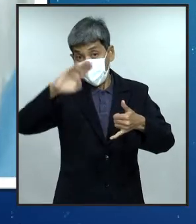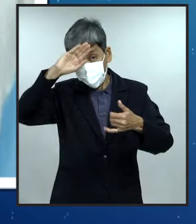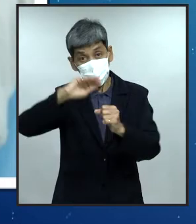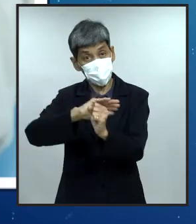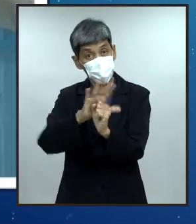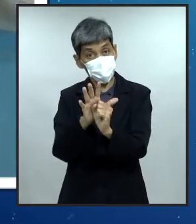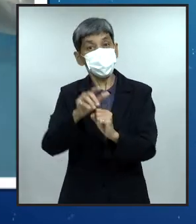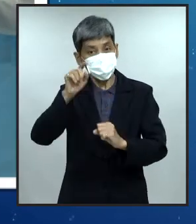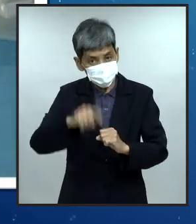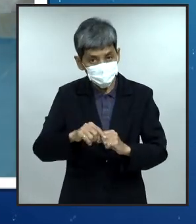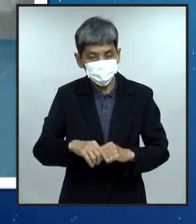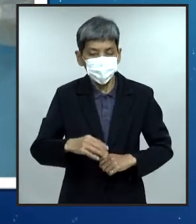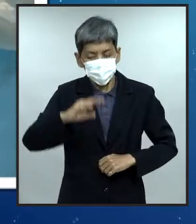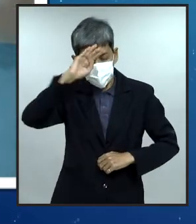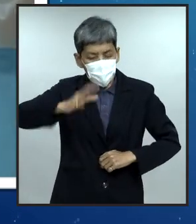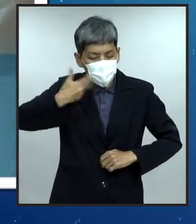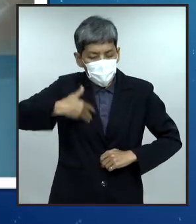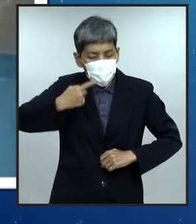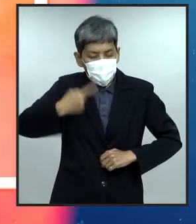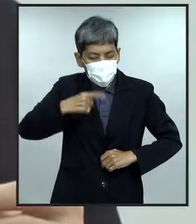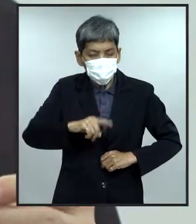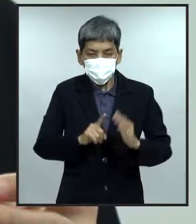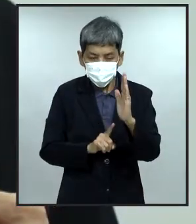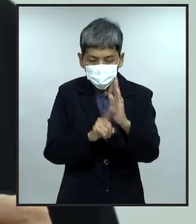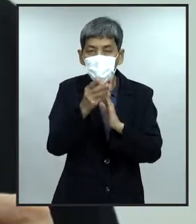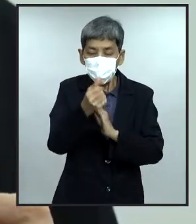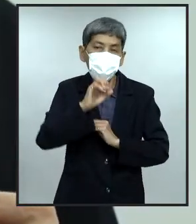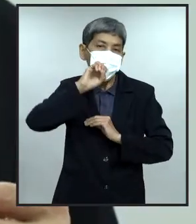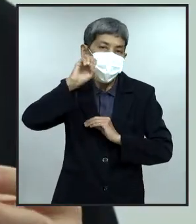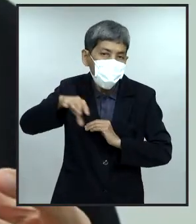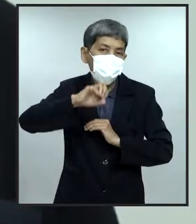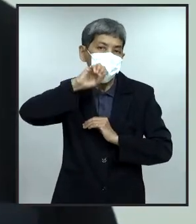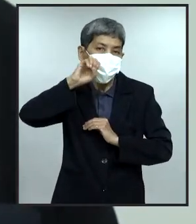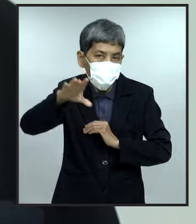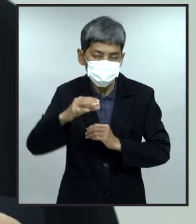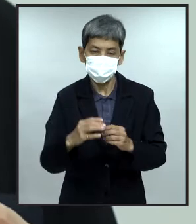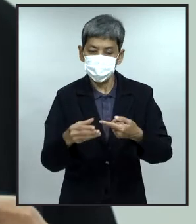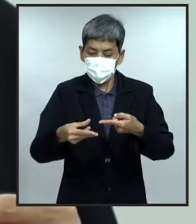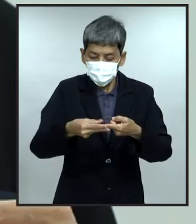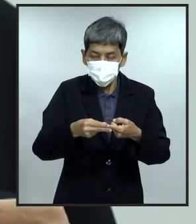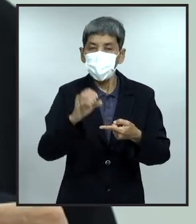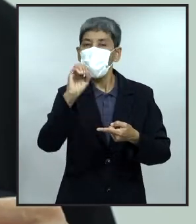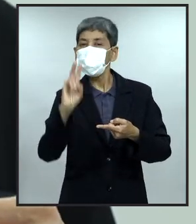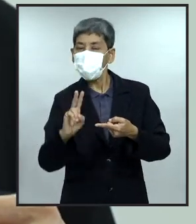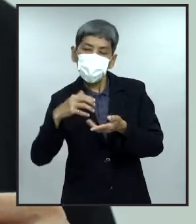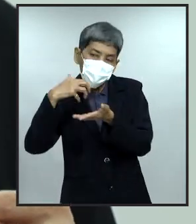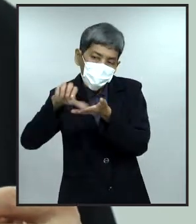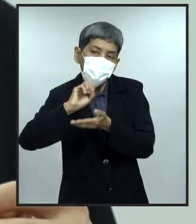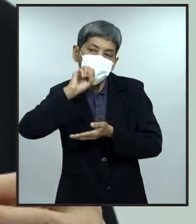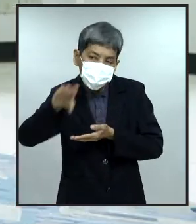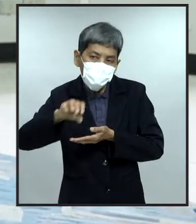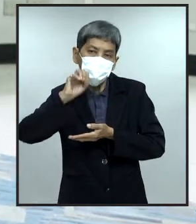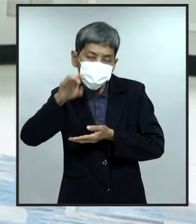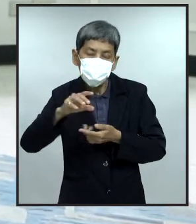วัดอุณหภูมิของตัวเองจะต้องแจ้งในส่วนของออกซิเจนของตัวเองด้วยนะครับแล้ว